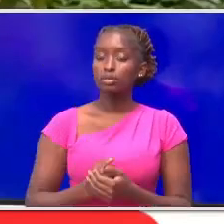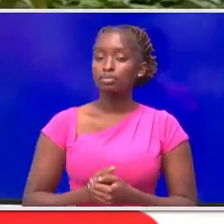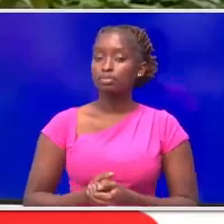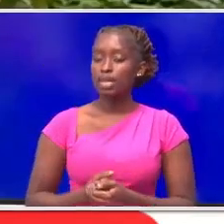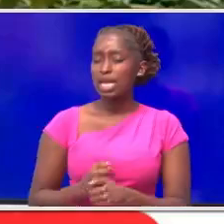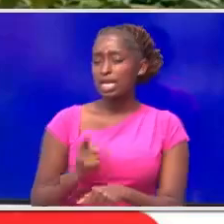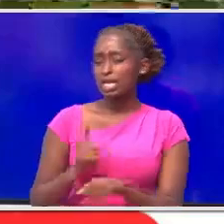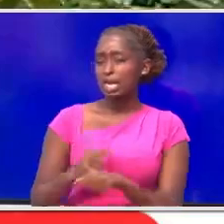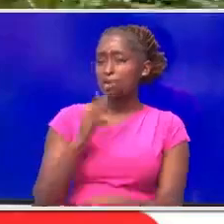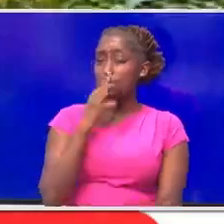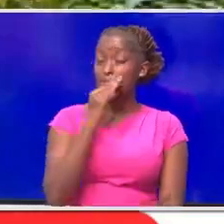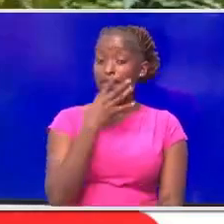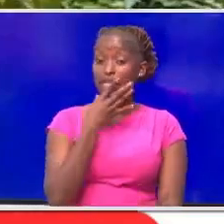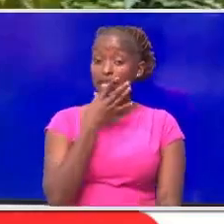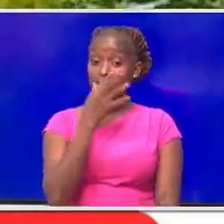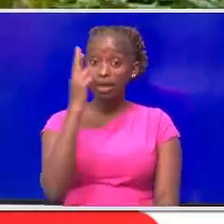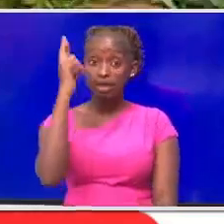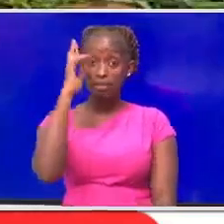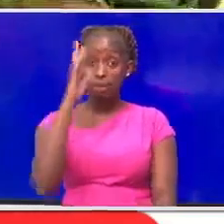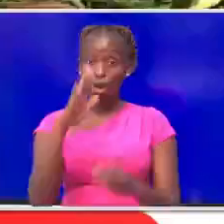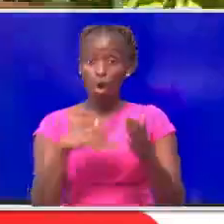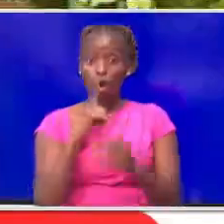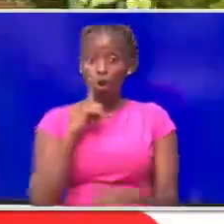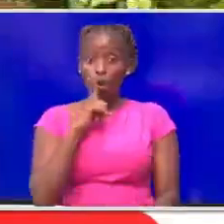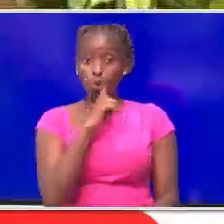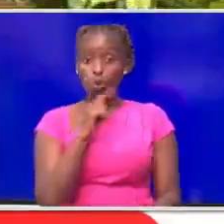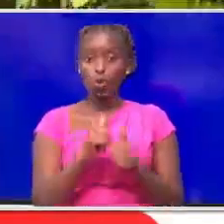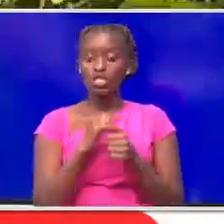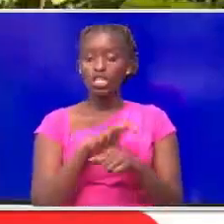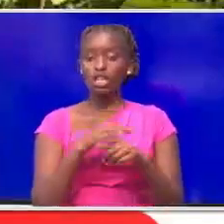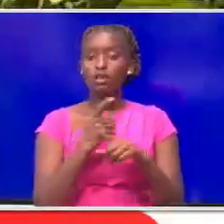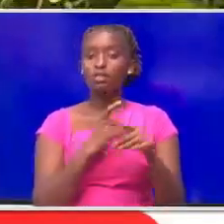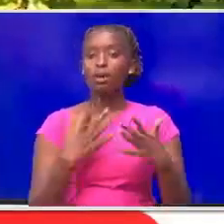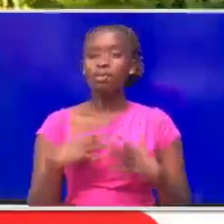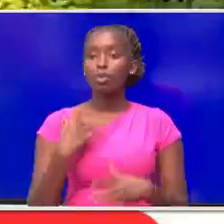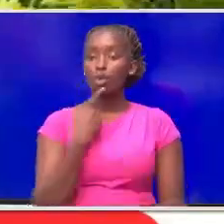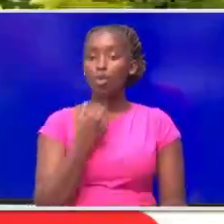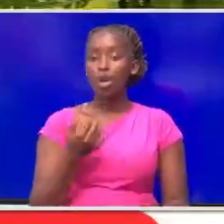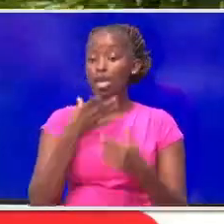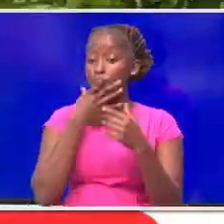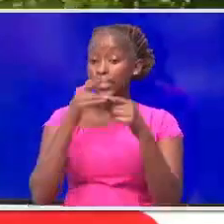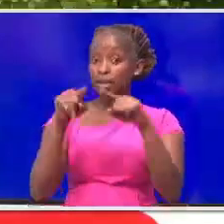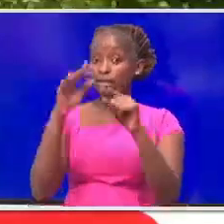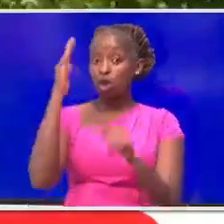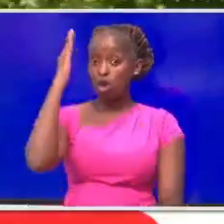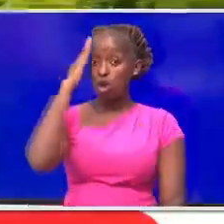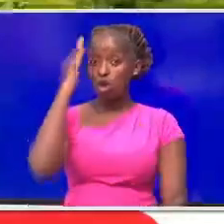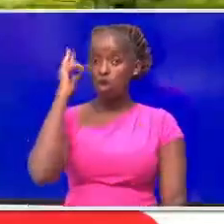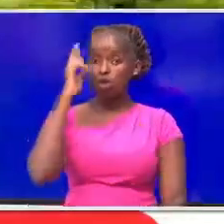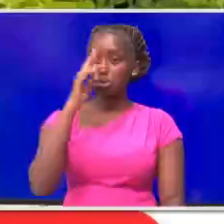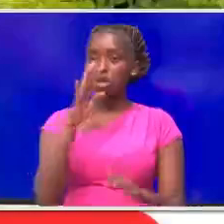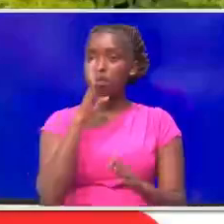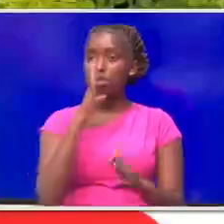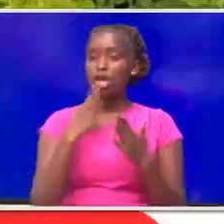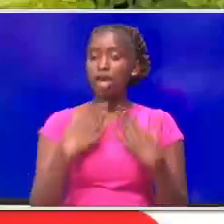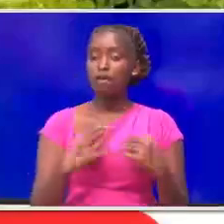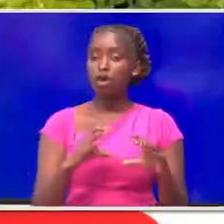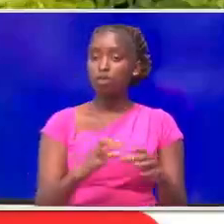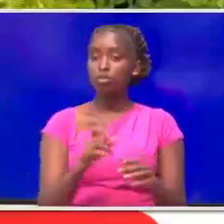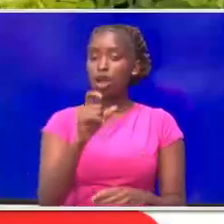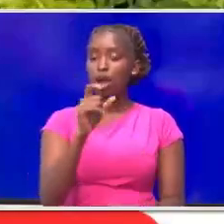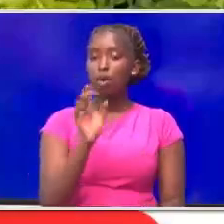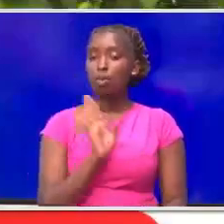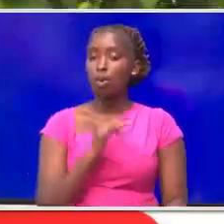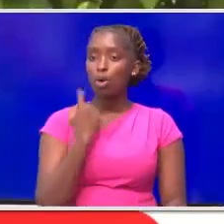Anapozungumza, anakumbuka vitisho ambavyo amepata kutoka kwa watu wanaowajua kwa sababu ya kuwa jamaa ya mwanamke aliyedhaniwa